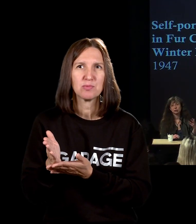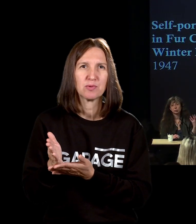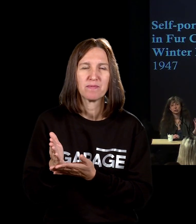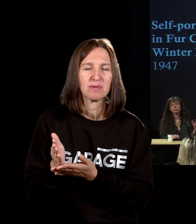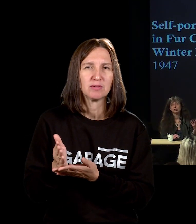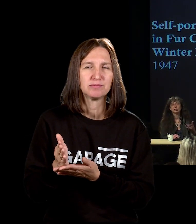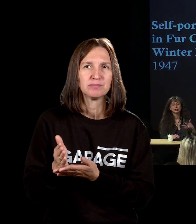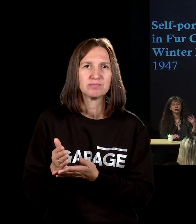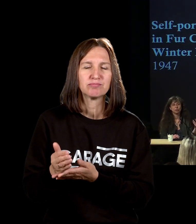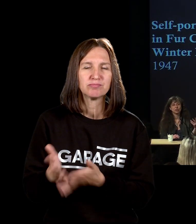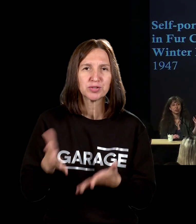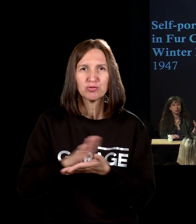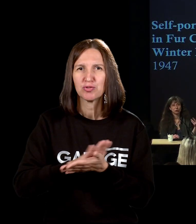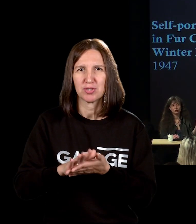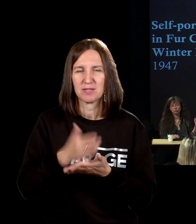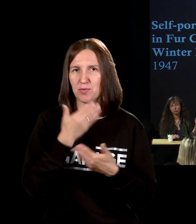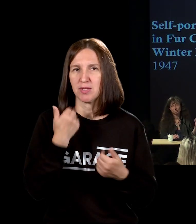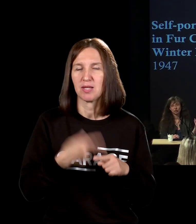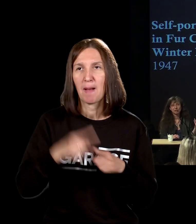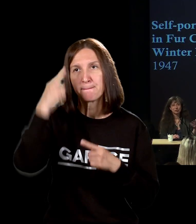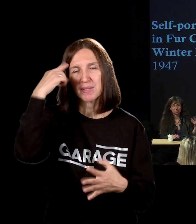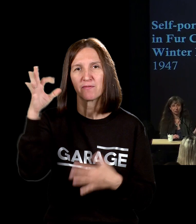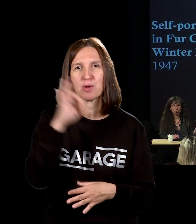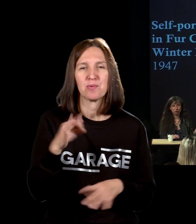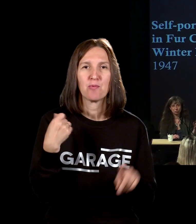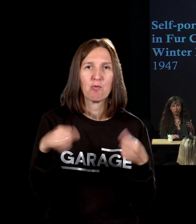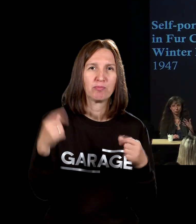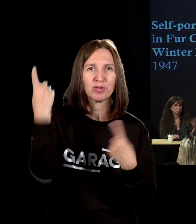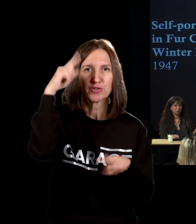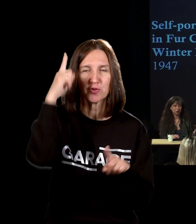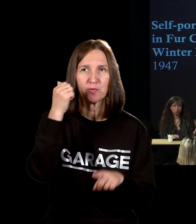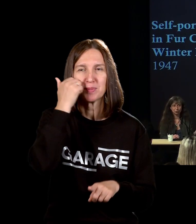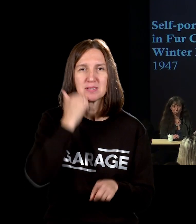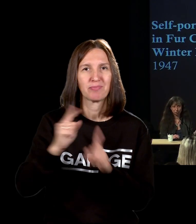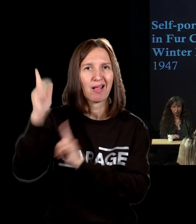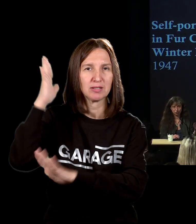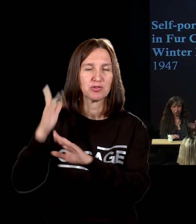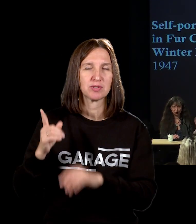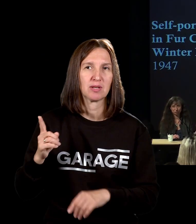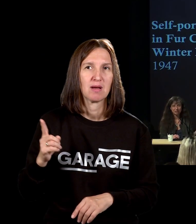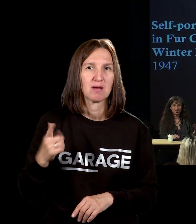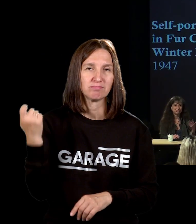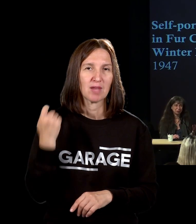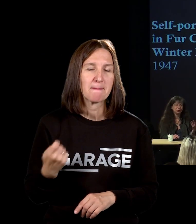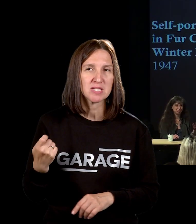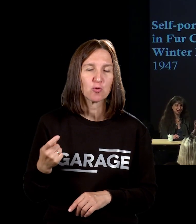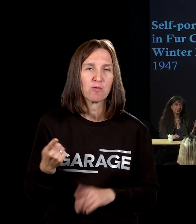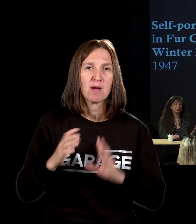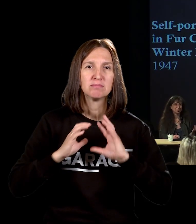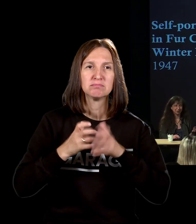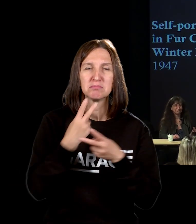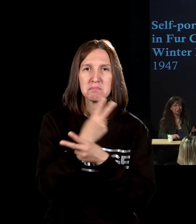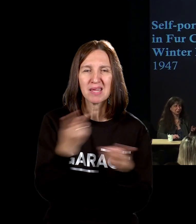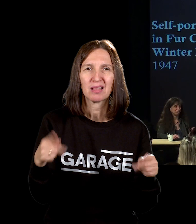вот это и представление о живописи старых мастеров, которое всегда актуально, потому что мир настолько чудовищен, что его